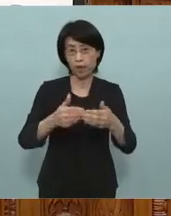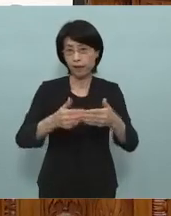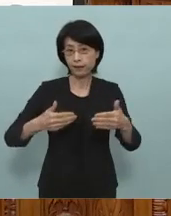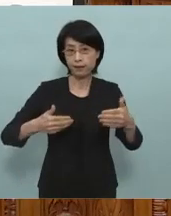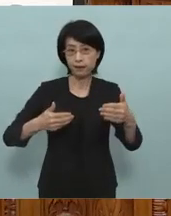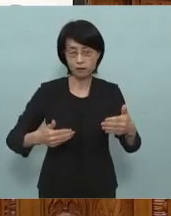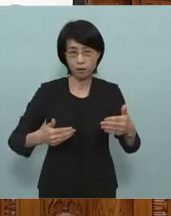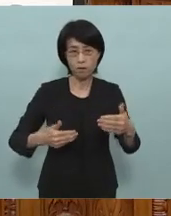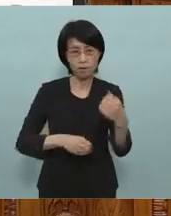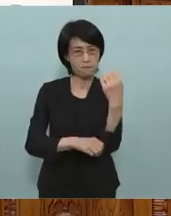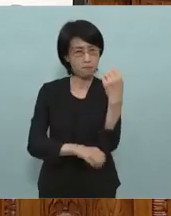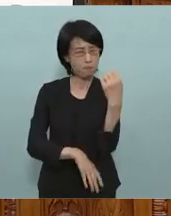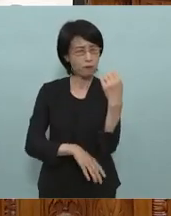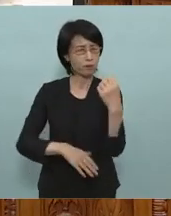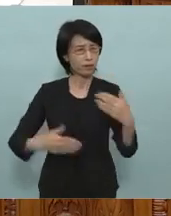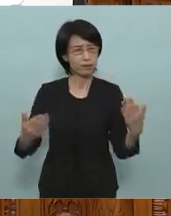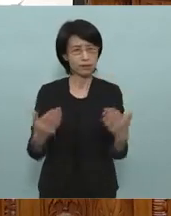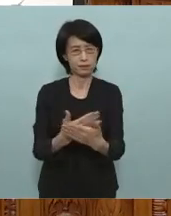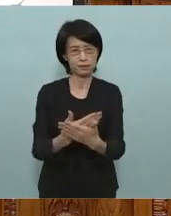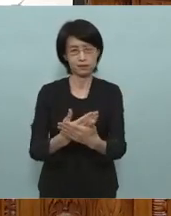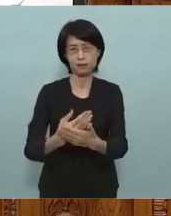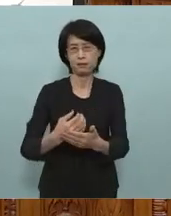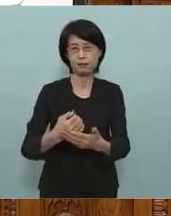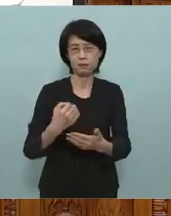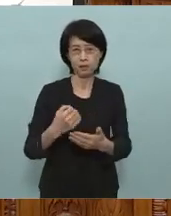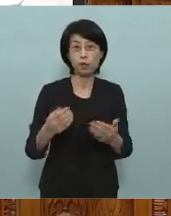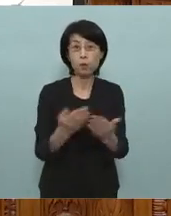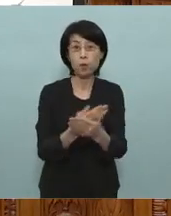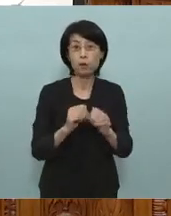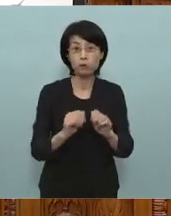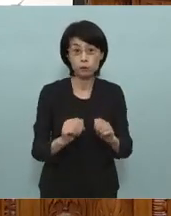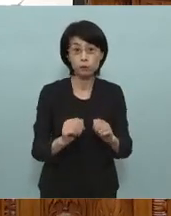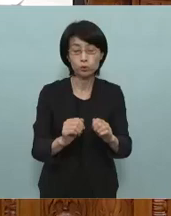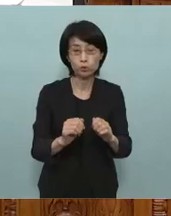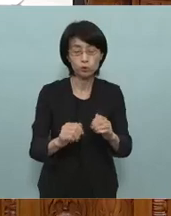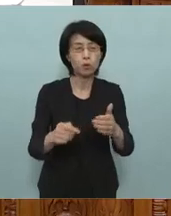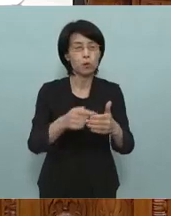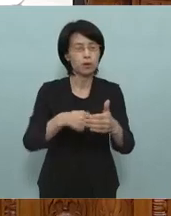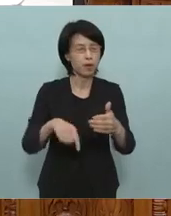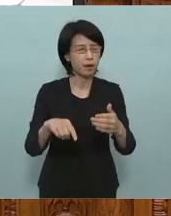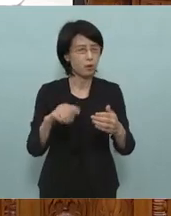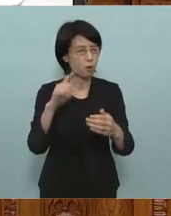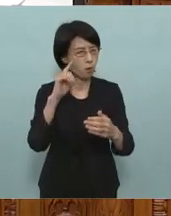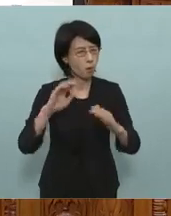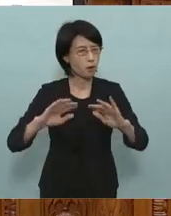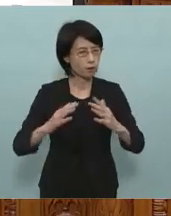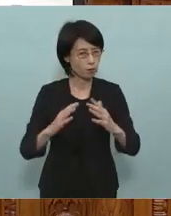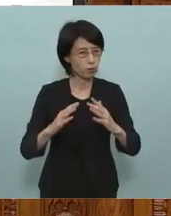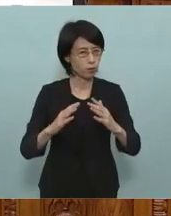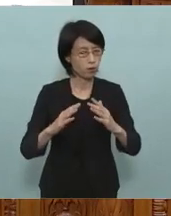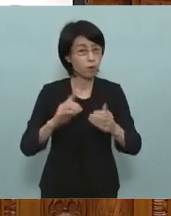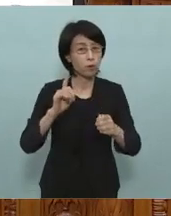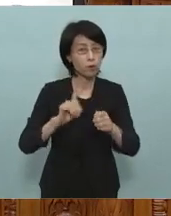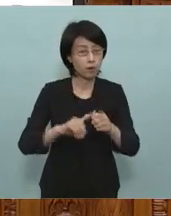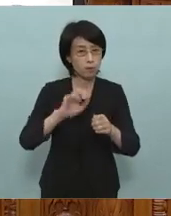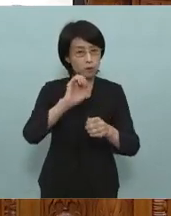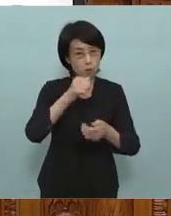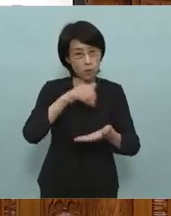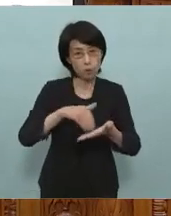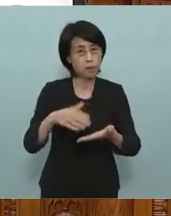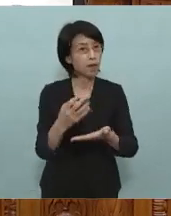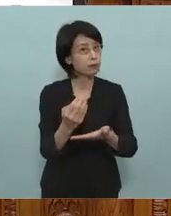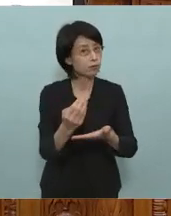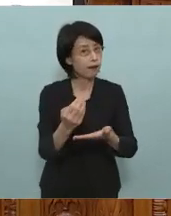以内の抜本的強化に必要となる防衛力の代用の検討そのための予算規模の